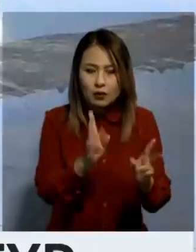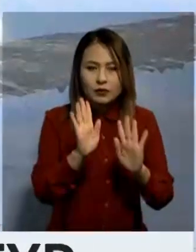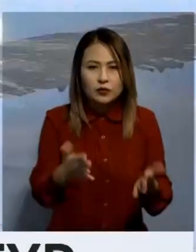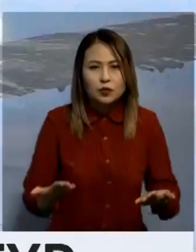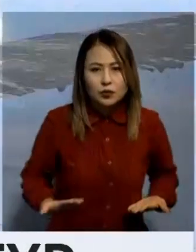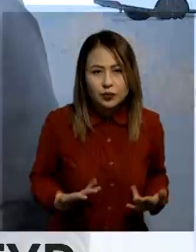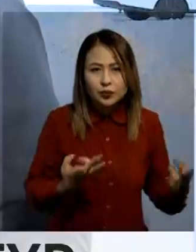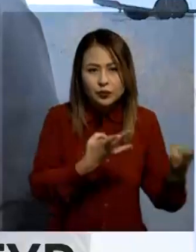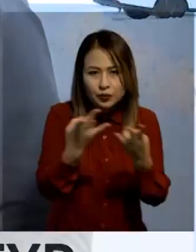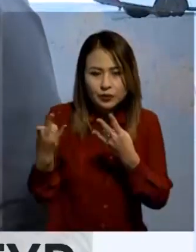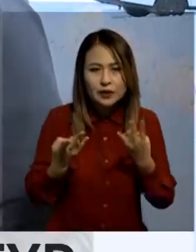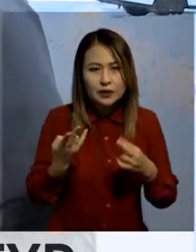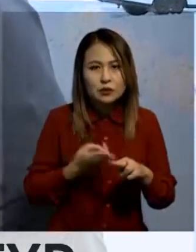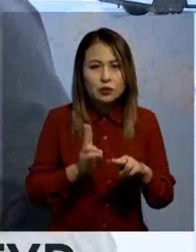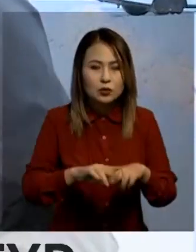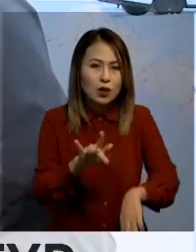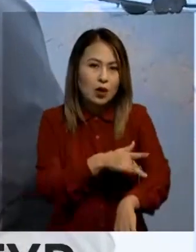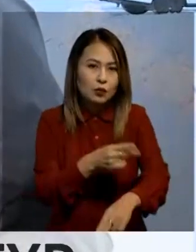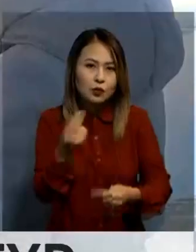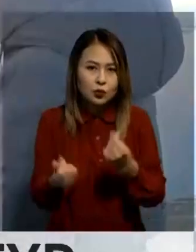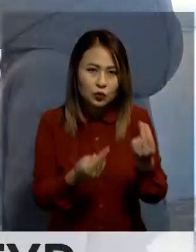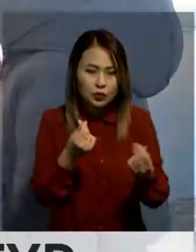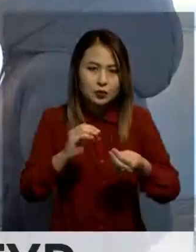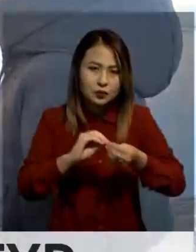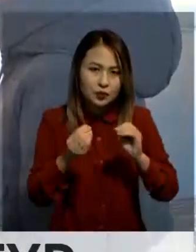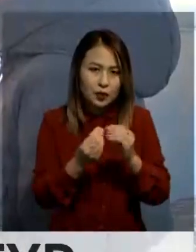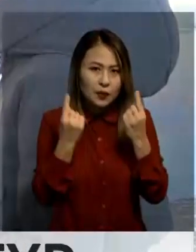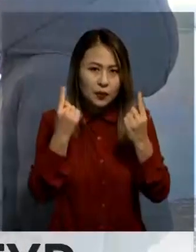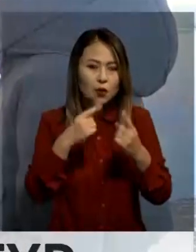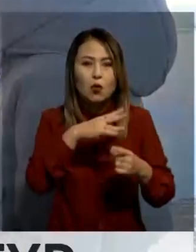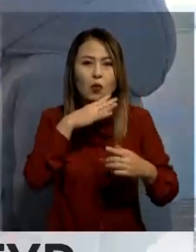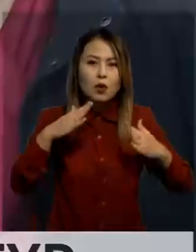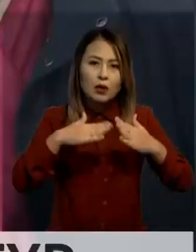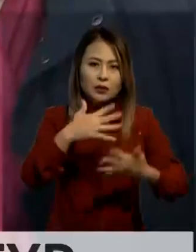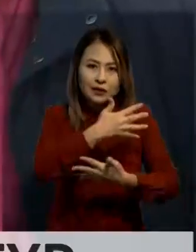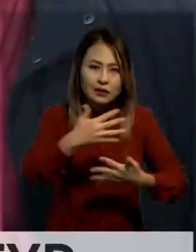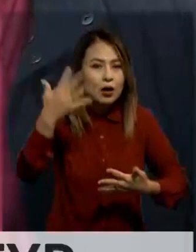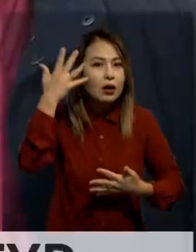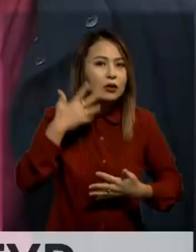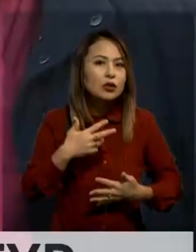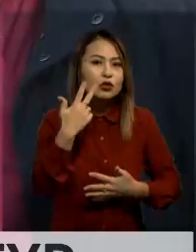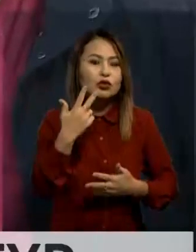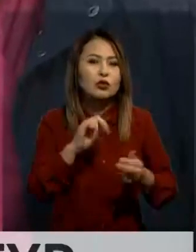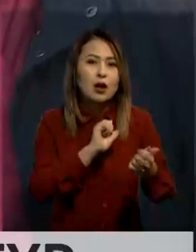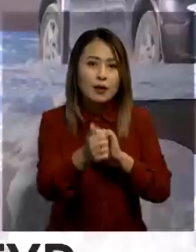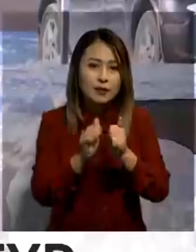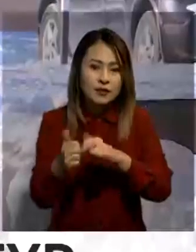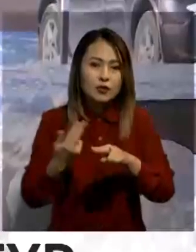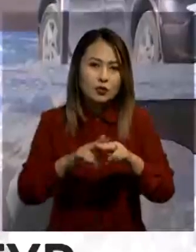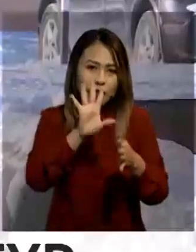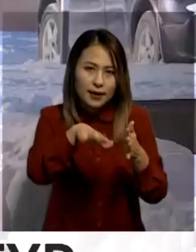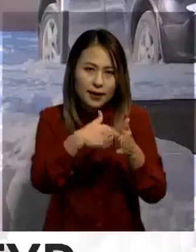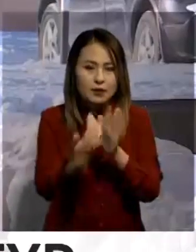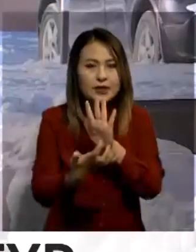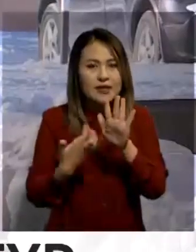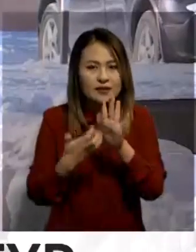тұрмыстық қажеттіліктер бар. Сондықтан коммуналдық төлем қалтаны қағады, дейді тұрғындар. Көп қабатты үйдің құрылысы кезінде үш мердігер ауысқандықтан осындай